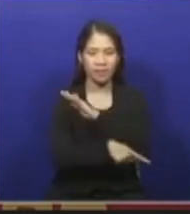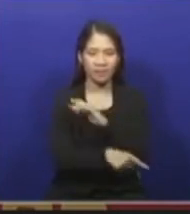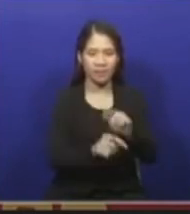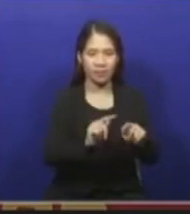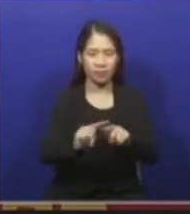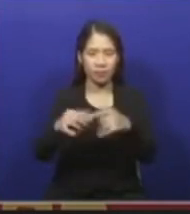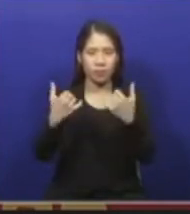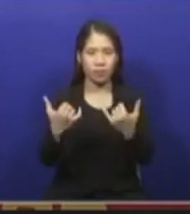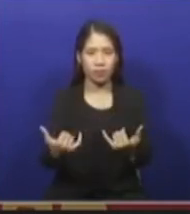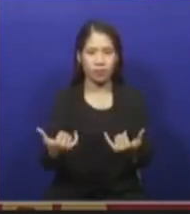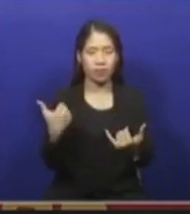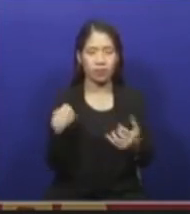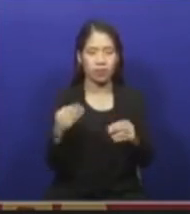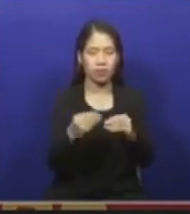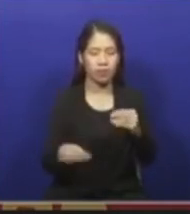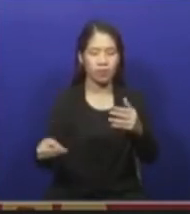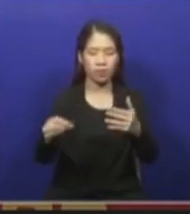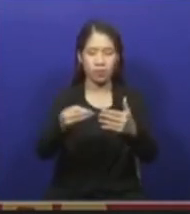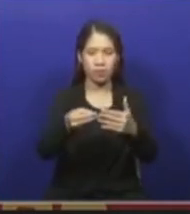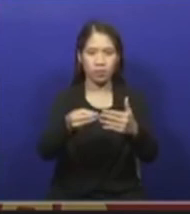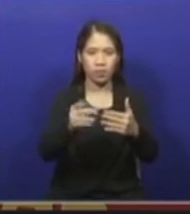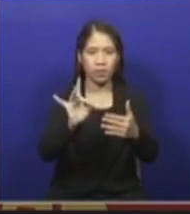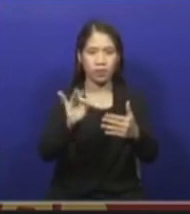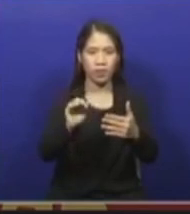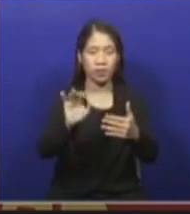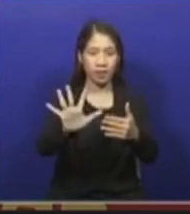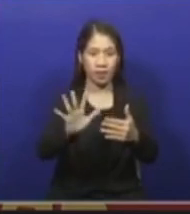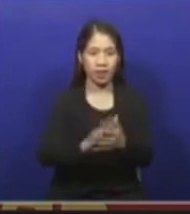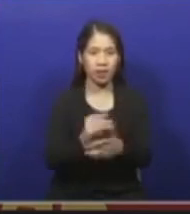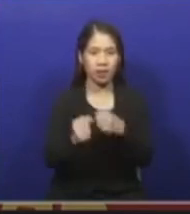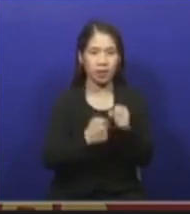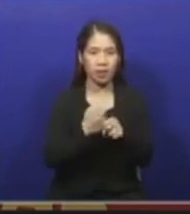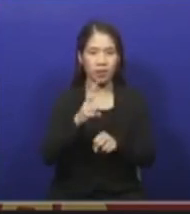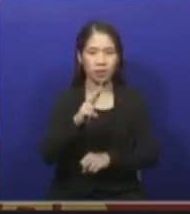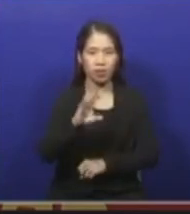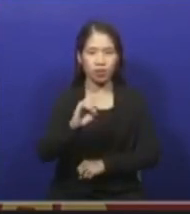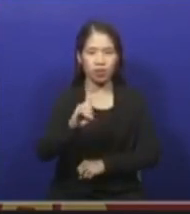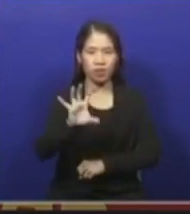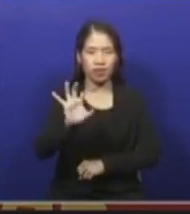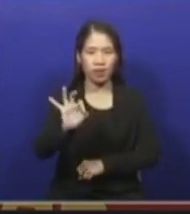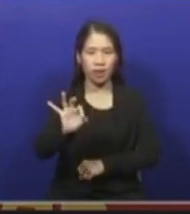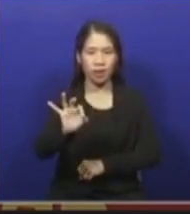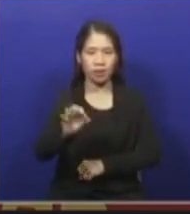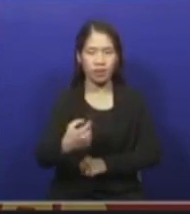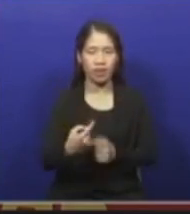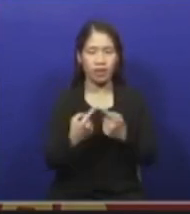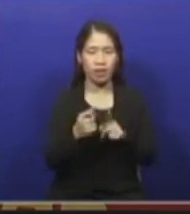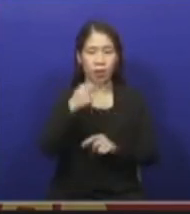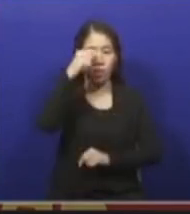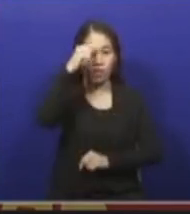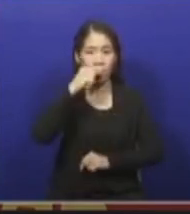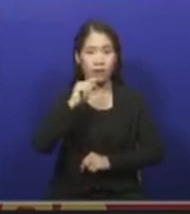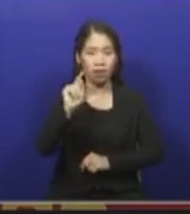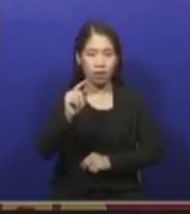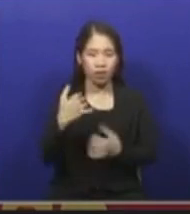ปัจจุบันได้รับการขยับอันดับขึ้นมาให้อยู่ในอันดับที่85ในปี2019แล้วครับท่านประธานสวนทางกับประเทศไทยอย่างสิ้นเชิงนะครับ